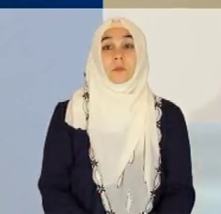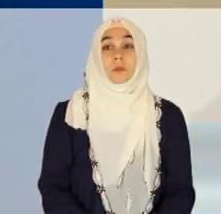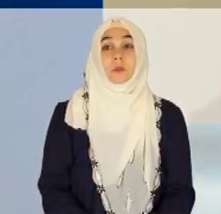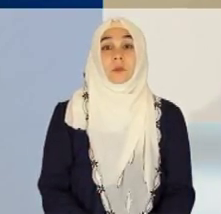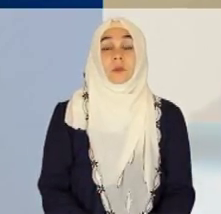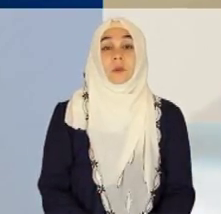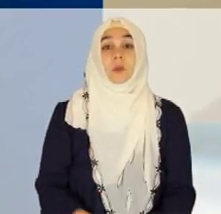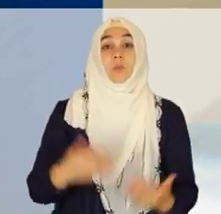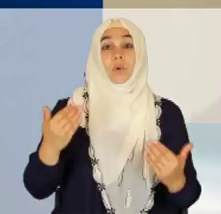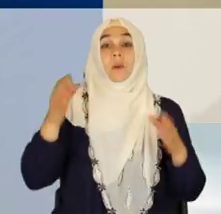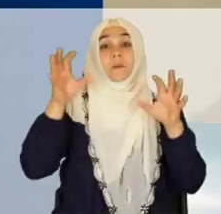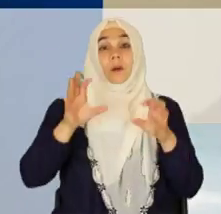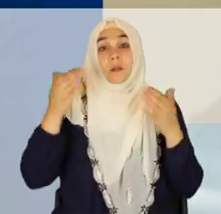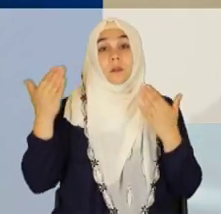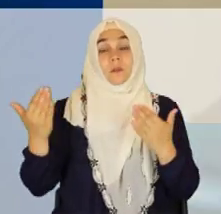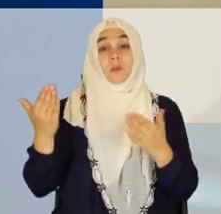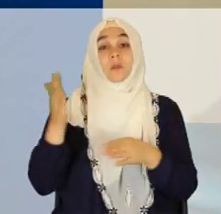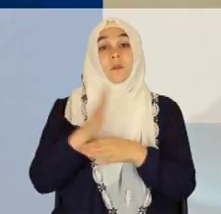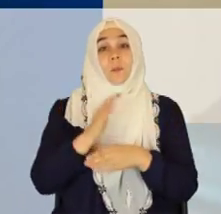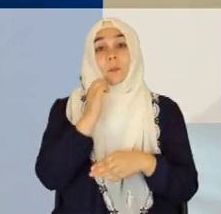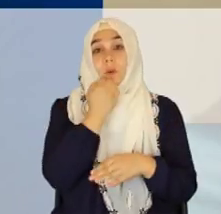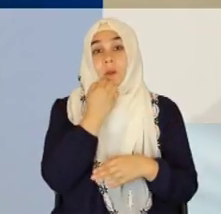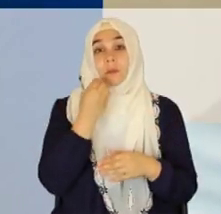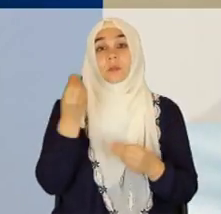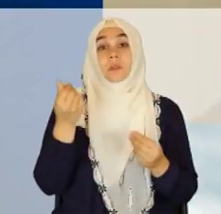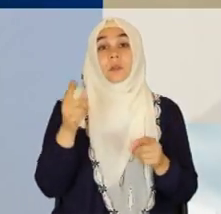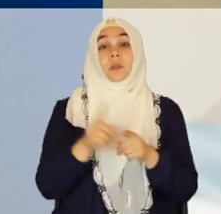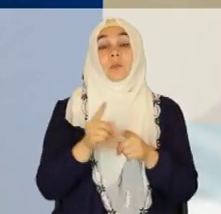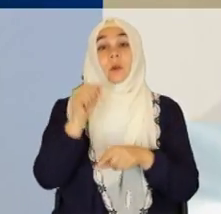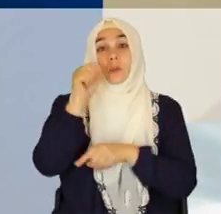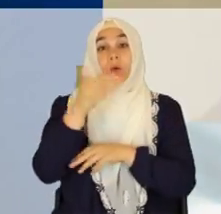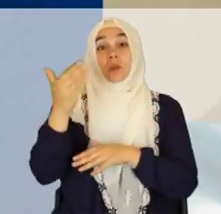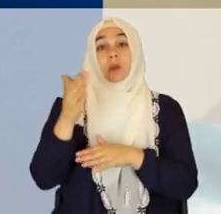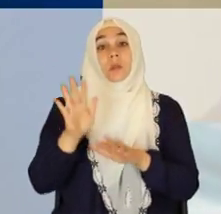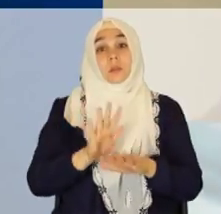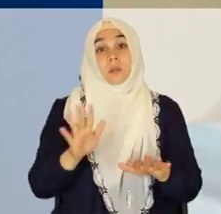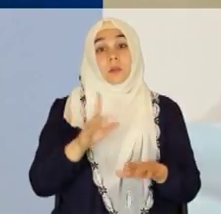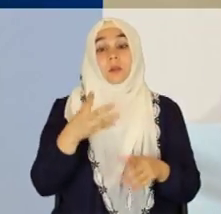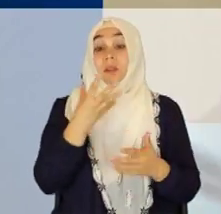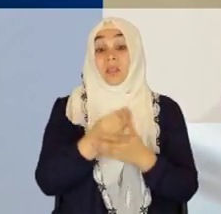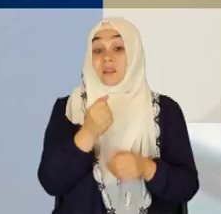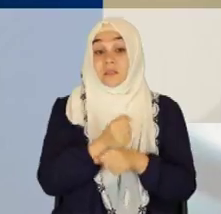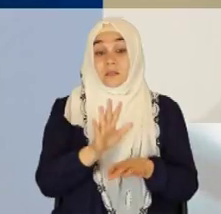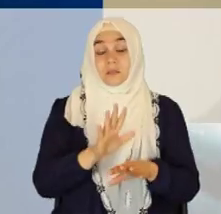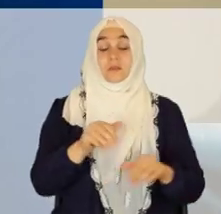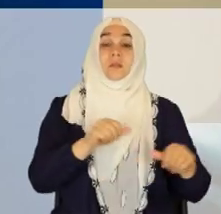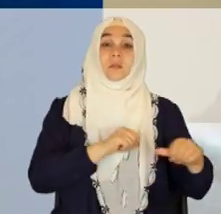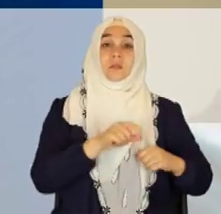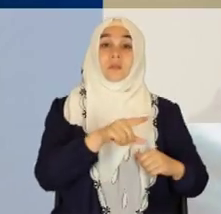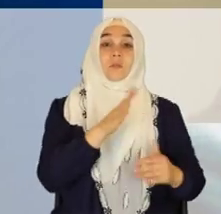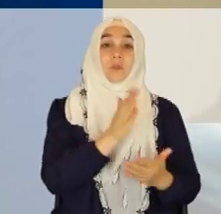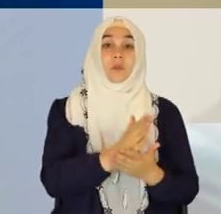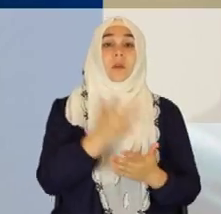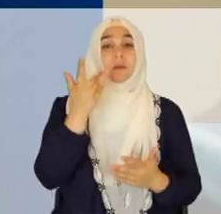Bu farz ibodat, moliyaviy ibodat qilmagan odam gunohkor bo'ladi.